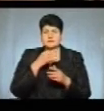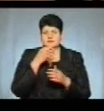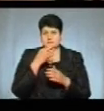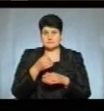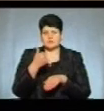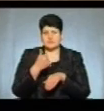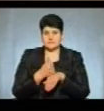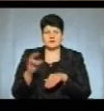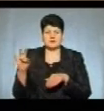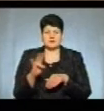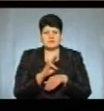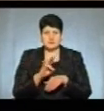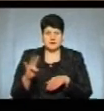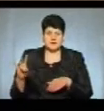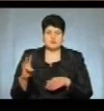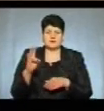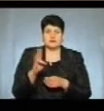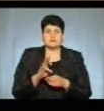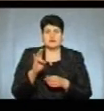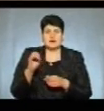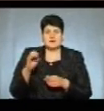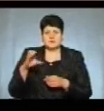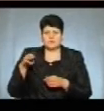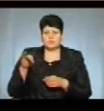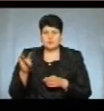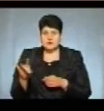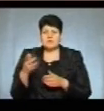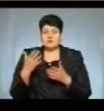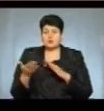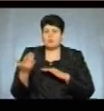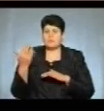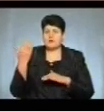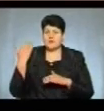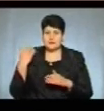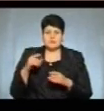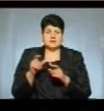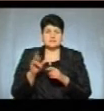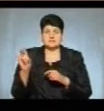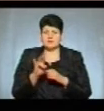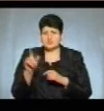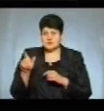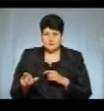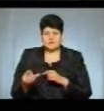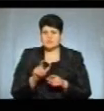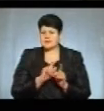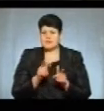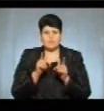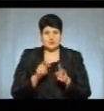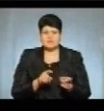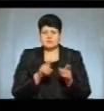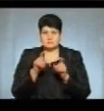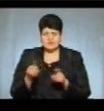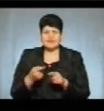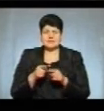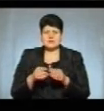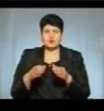архієпископ Тернопільської і Кременецької Православної церкви України Нестор, якщо попередній настоятель храму не погодиться перейти до Православної церкви України,